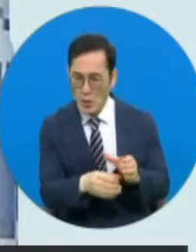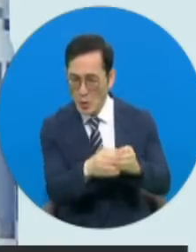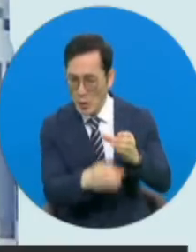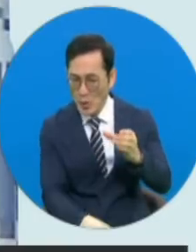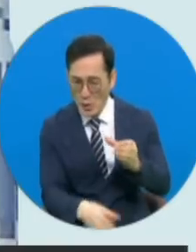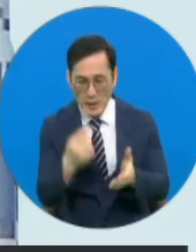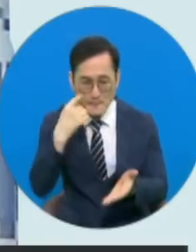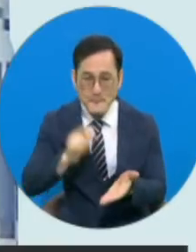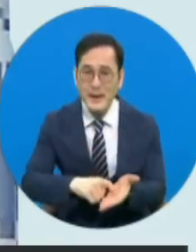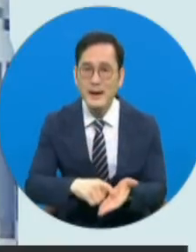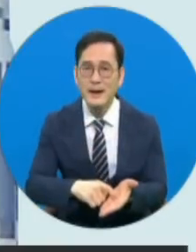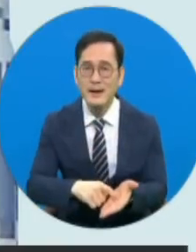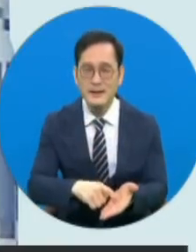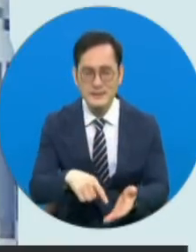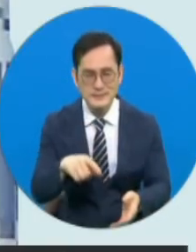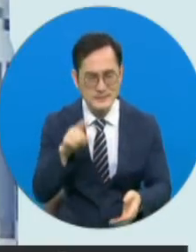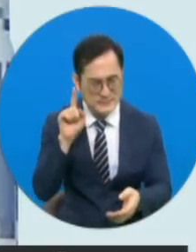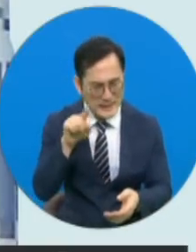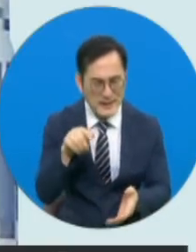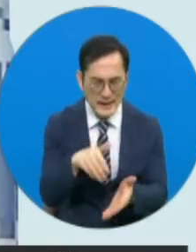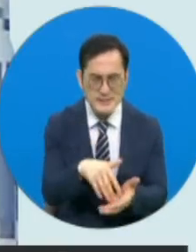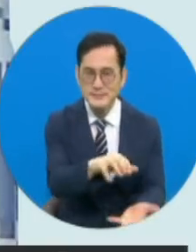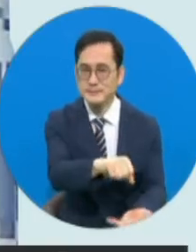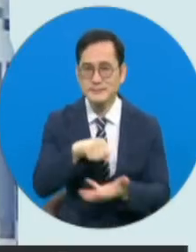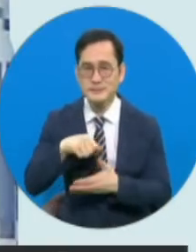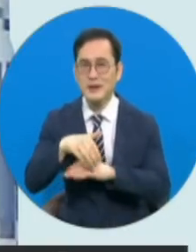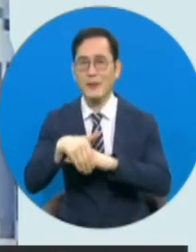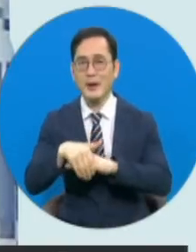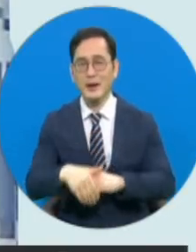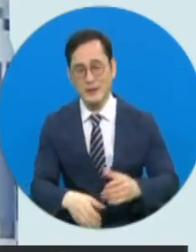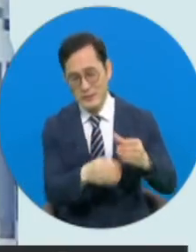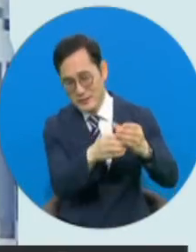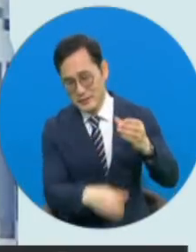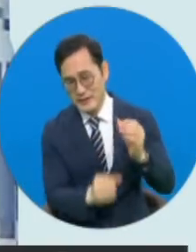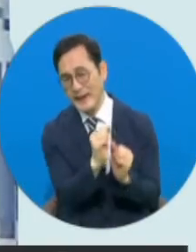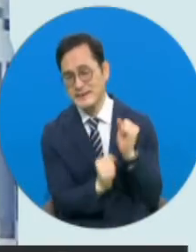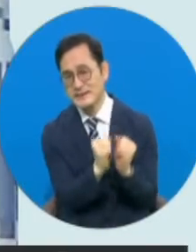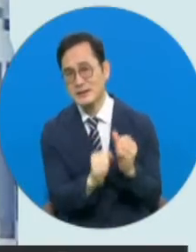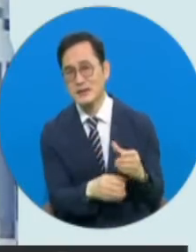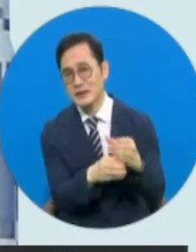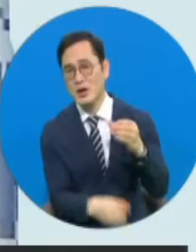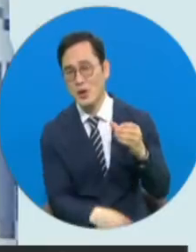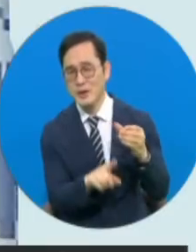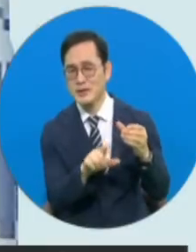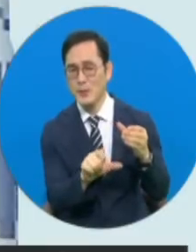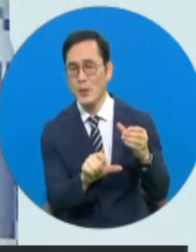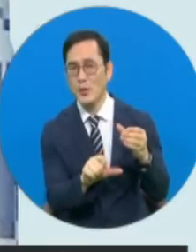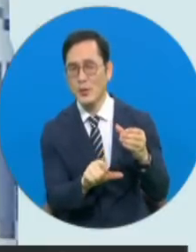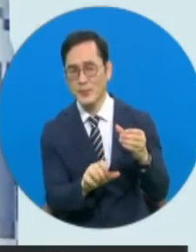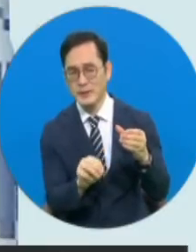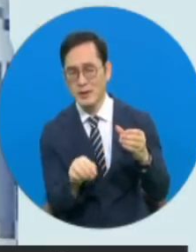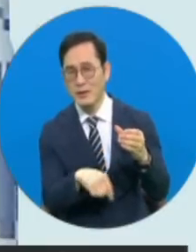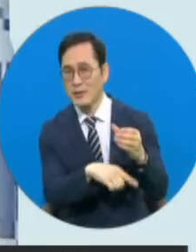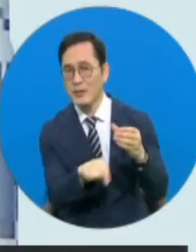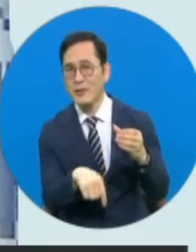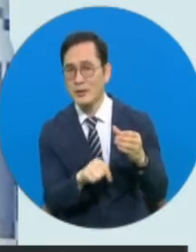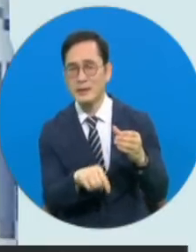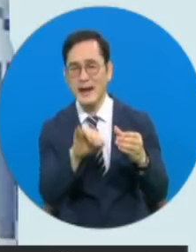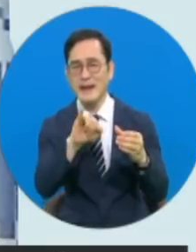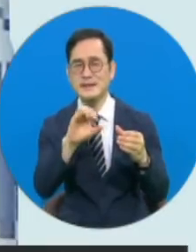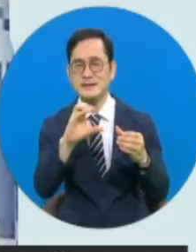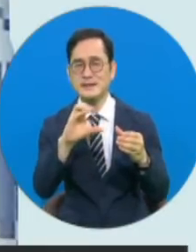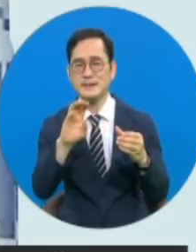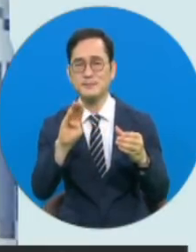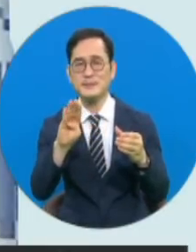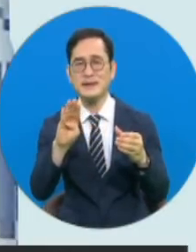추진체는 분석해 본 결과 ICBM 미사일과 같았습니다 백두산 엔진이라고 북한이 이름 붙였는데 아시다시피 북한이 자기들이